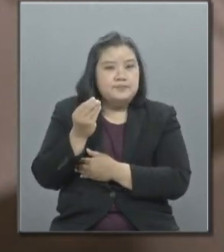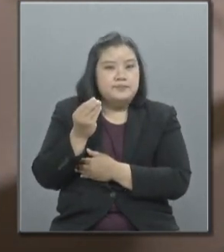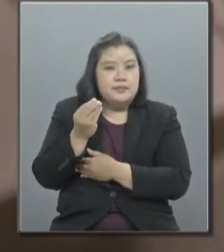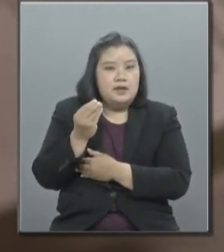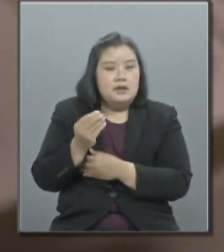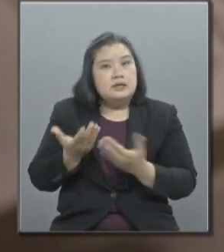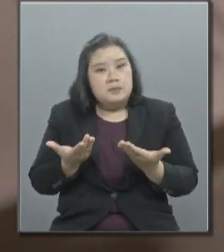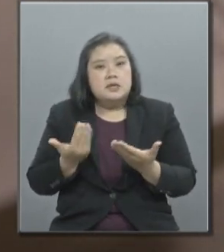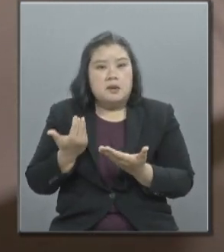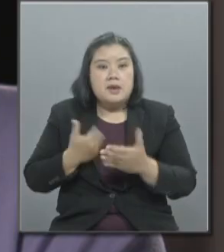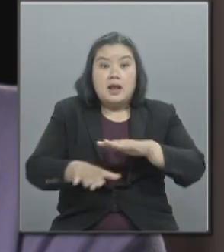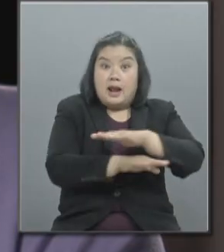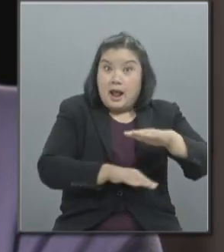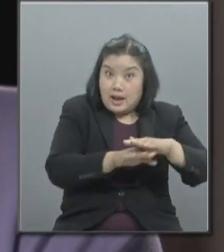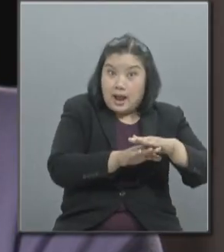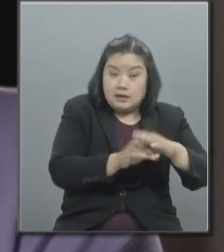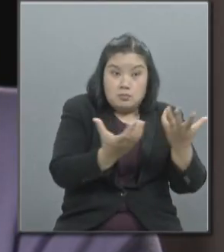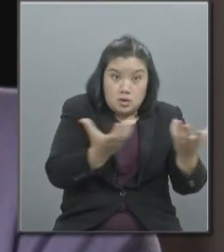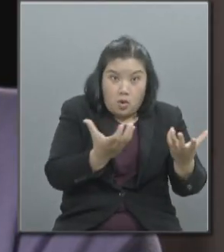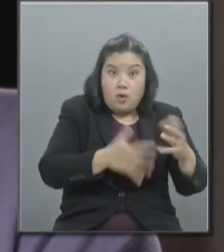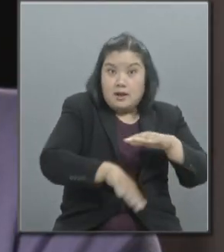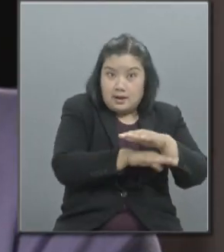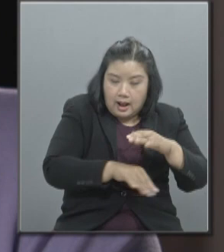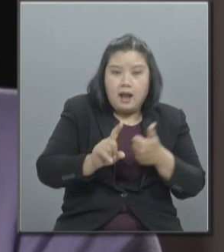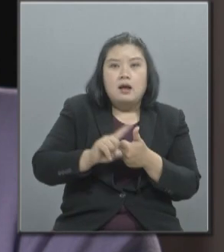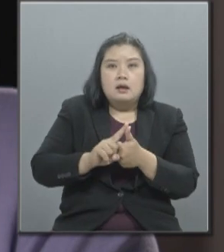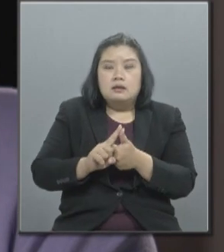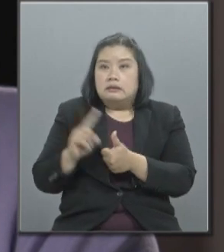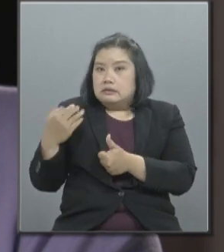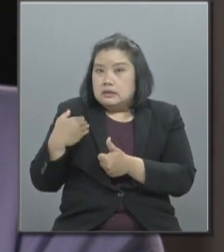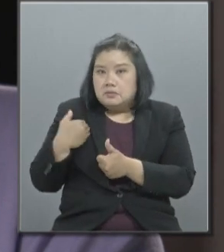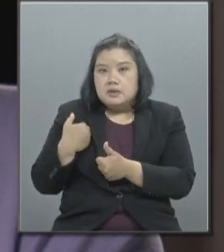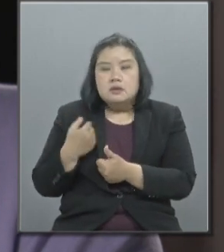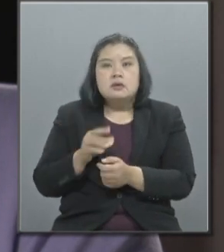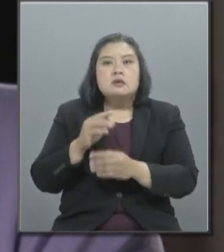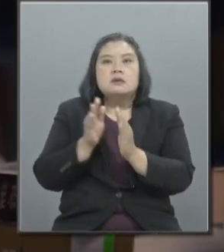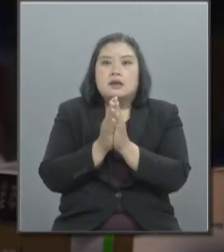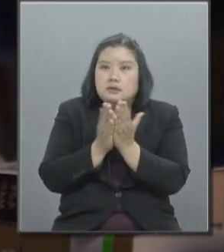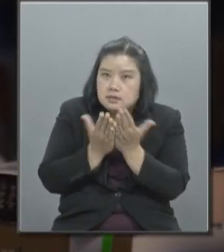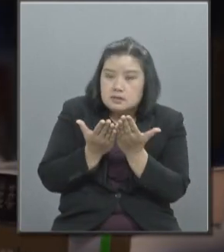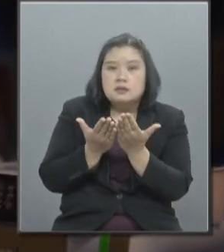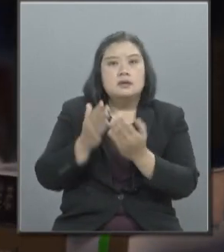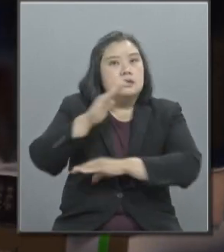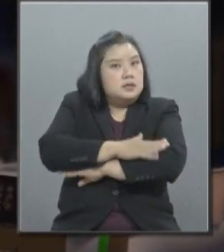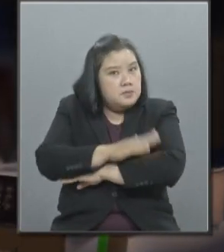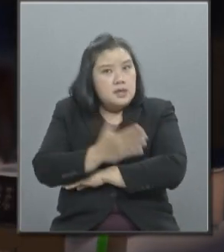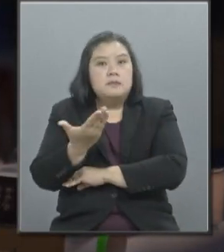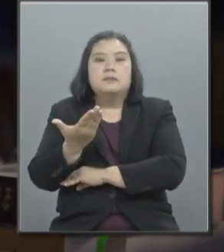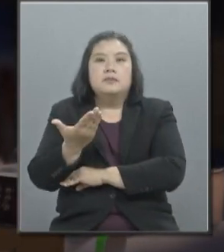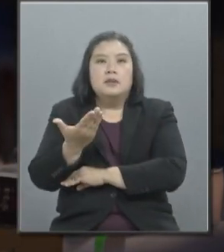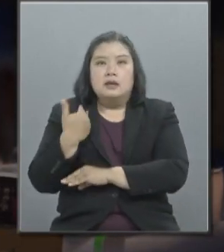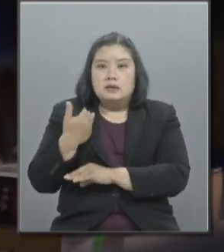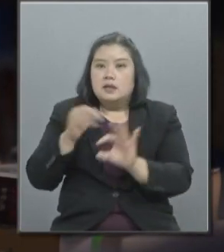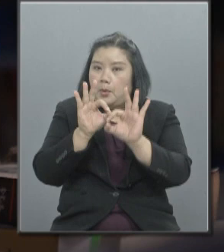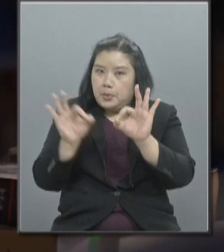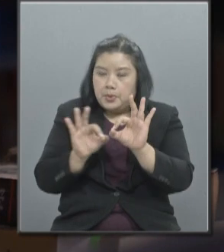ไม่ว่าจะเป็นหลักฐานที่เป็นวัตถุเรื่องราวที่ถูกบันทึกไว้ในรูปแบบของหนังสือพิมพ์หรือเป็นม